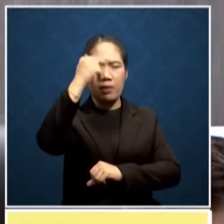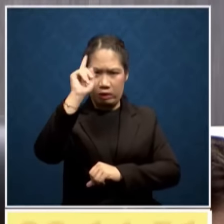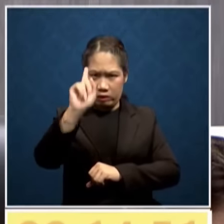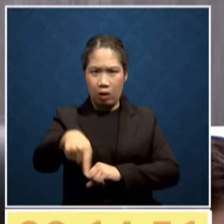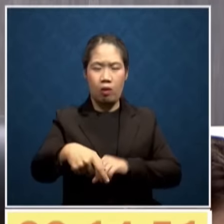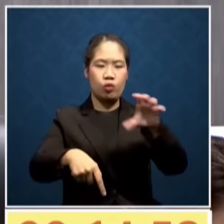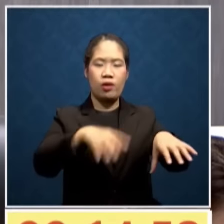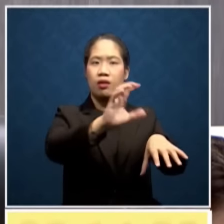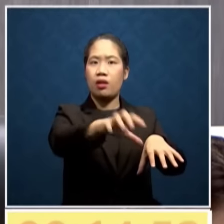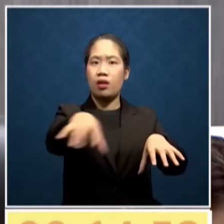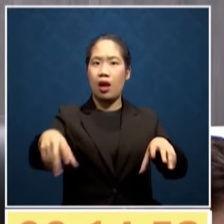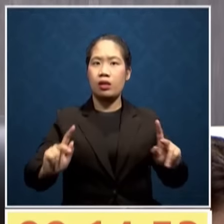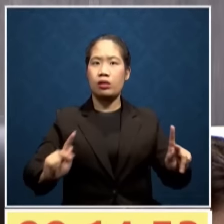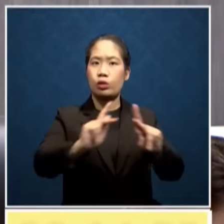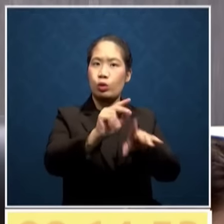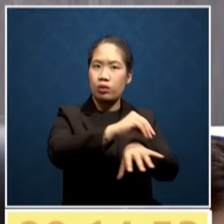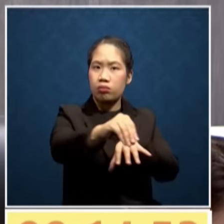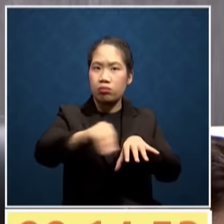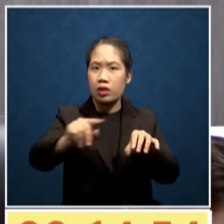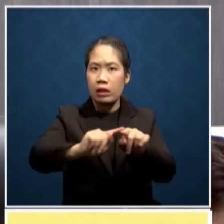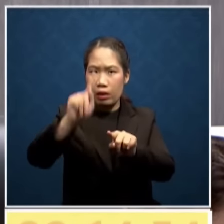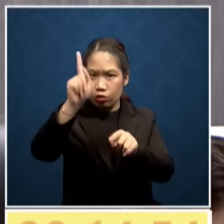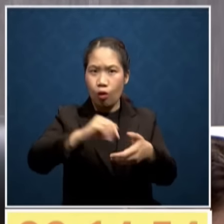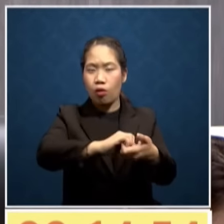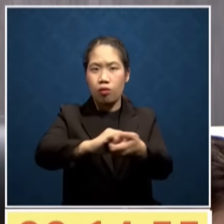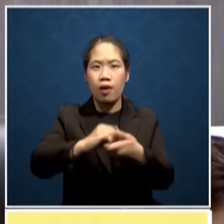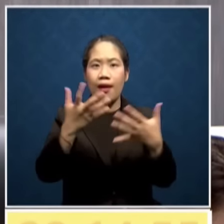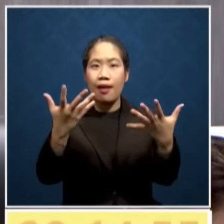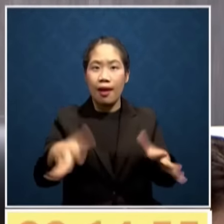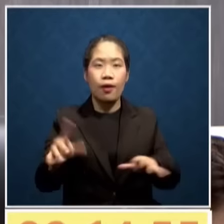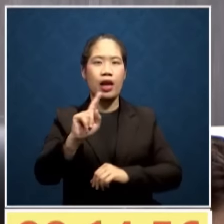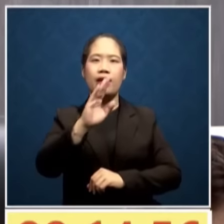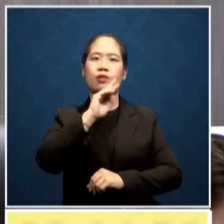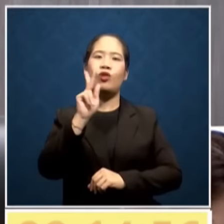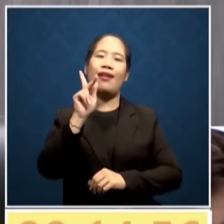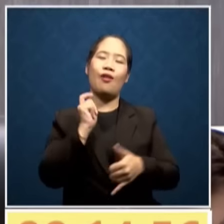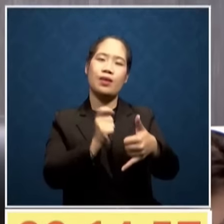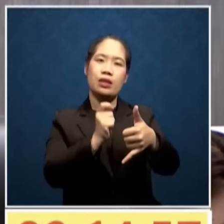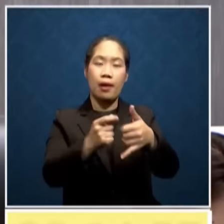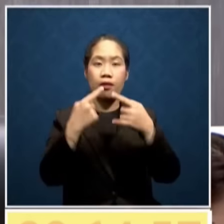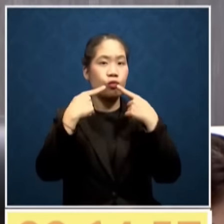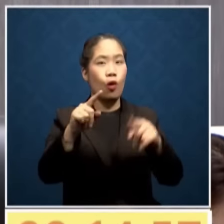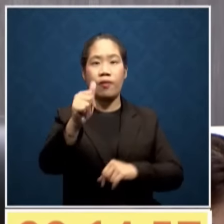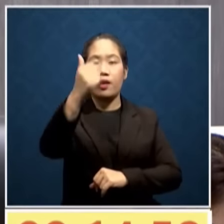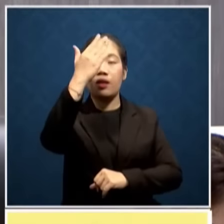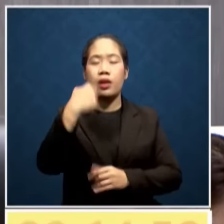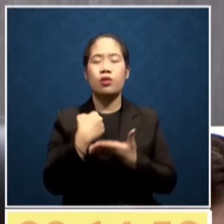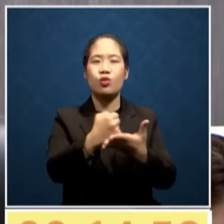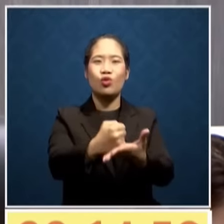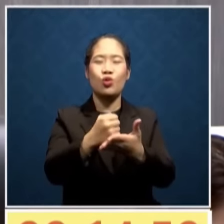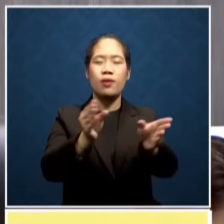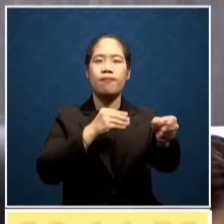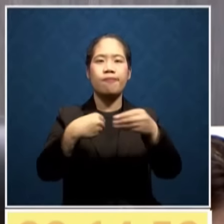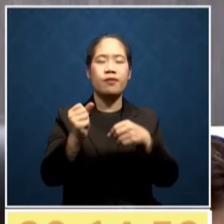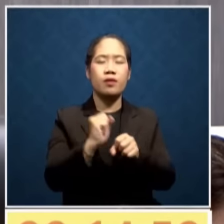หน่วยงานทุกกระทรวงแล้วท่านก็มาตอบผ่านสื่อก็ได้ค่ะว่าท่านจะช่วยเยียวยา SME